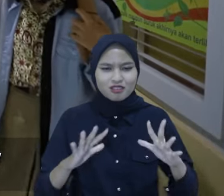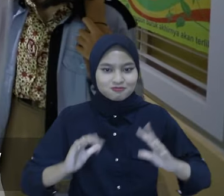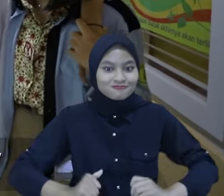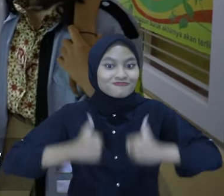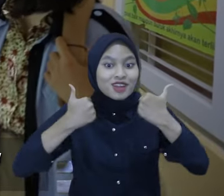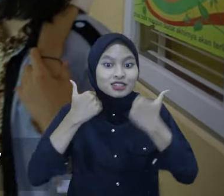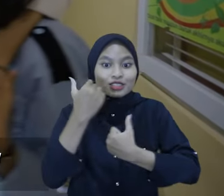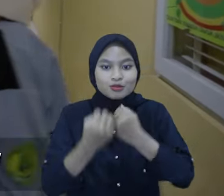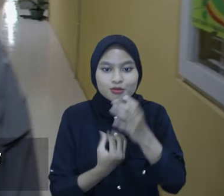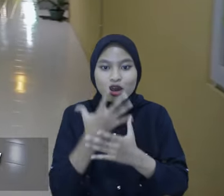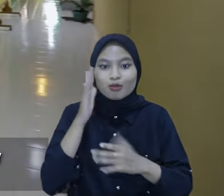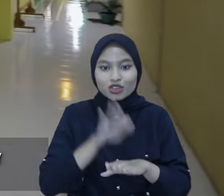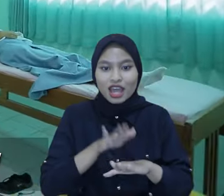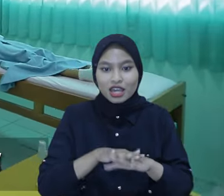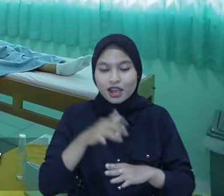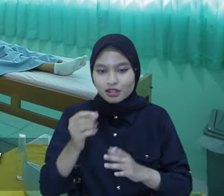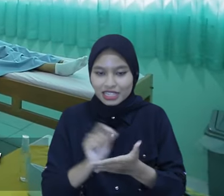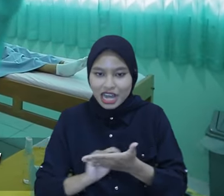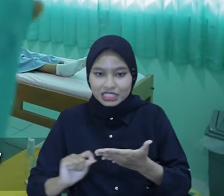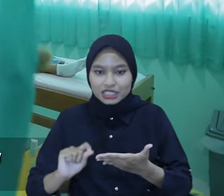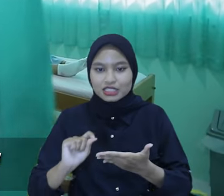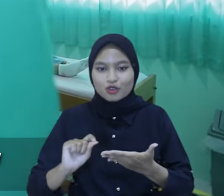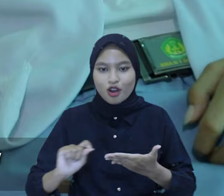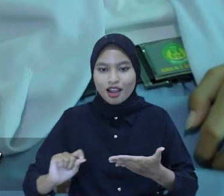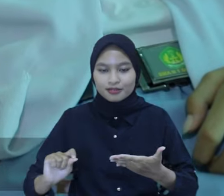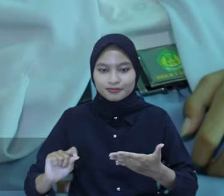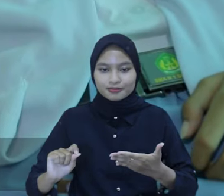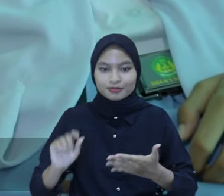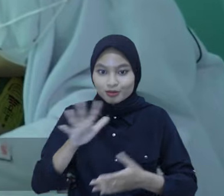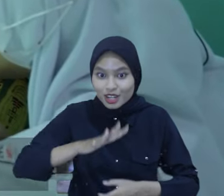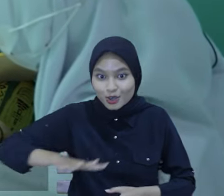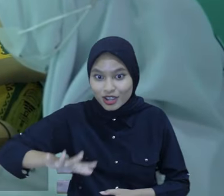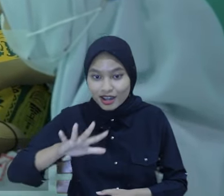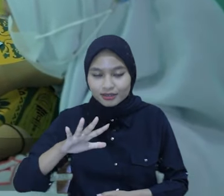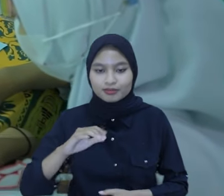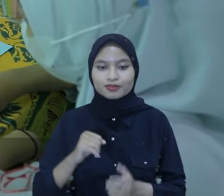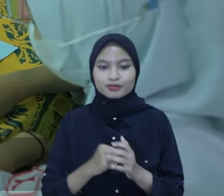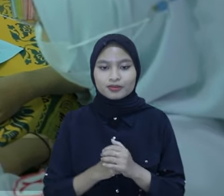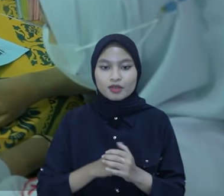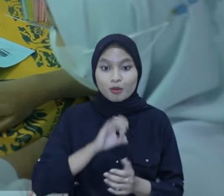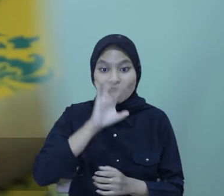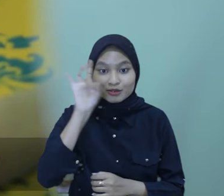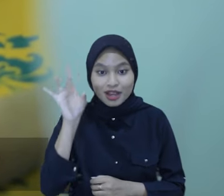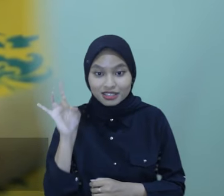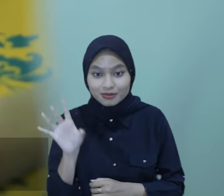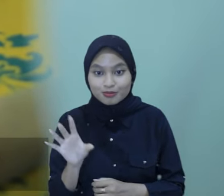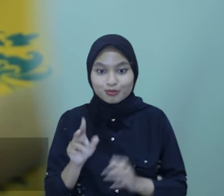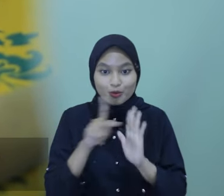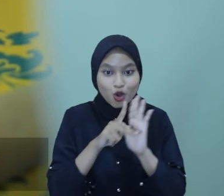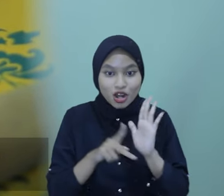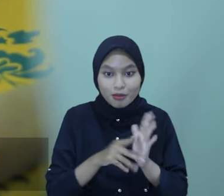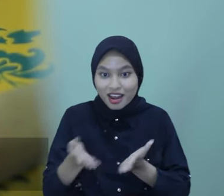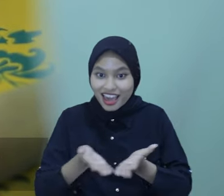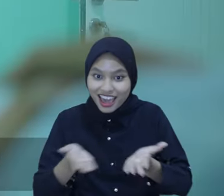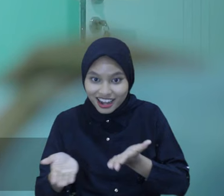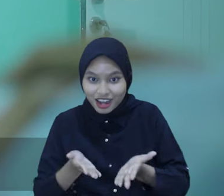budaya literasi di sekolah dan masyarakat sekitar. Berbagai inovasi, program, dan